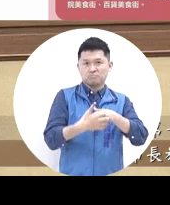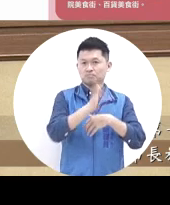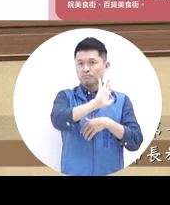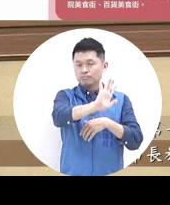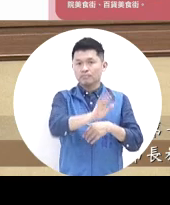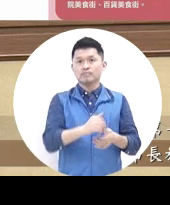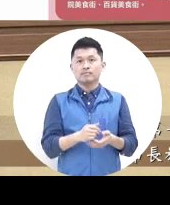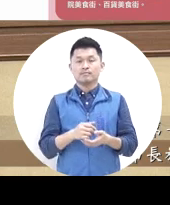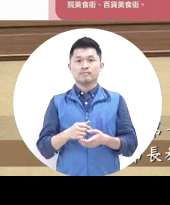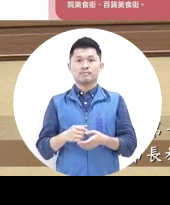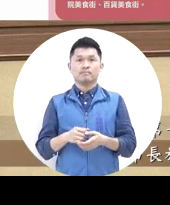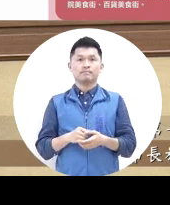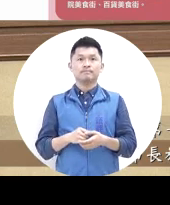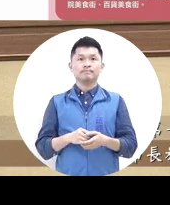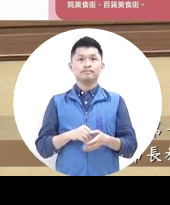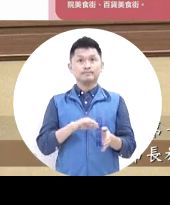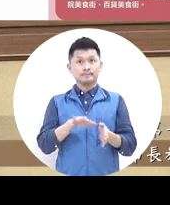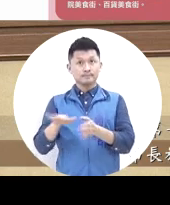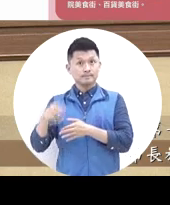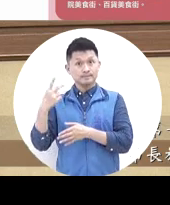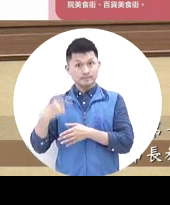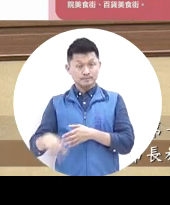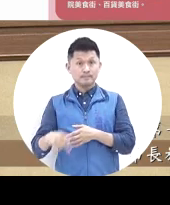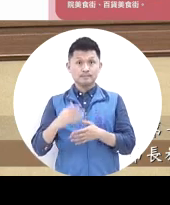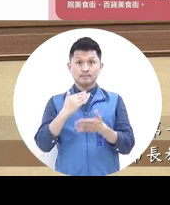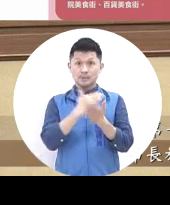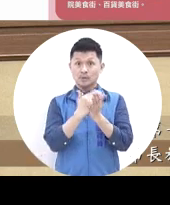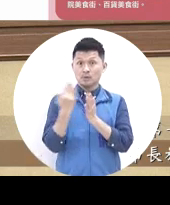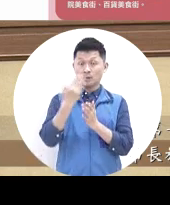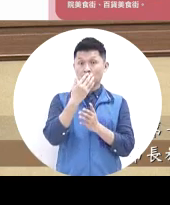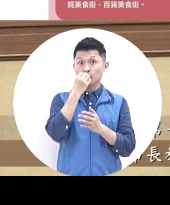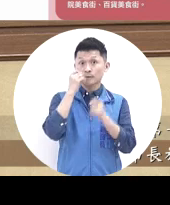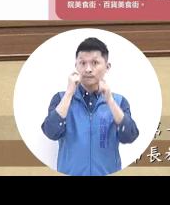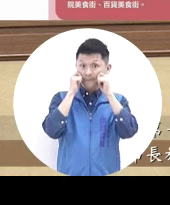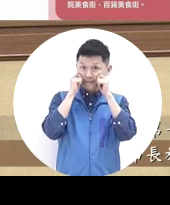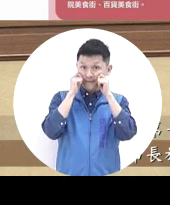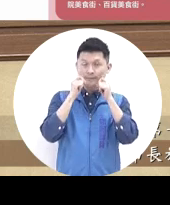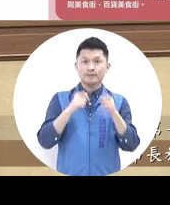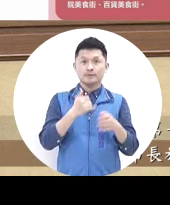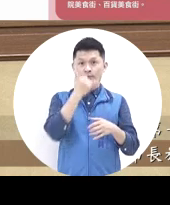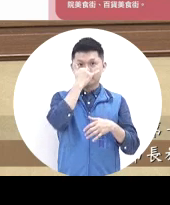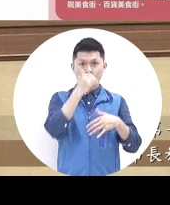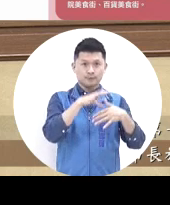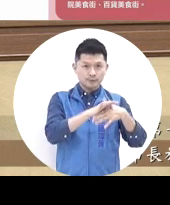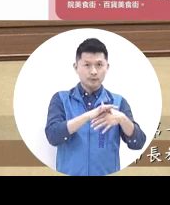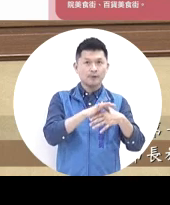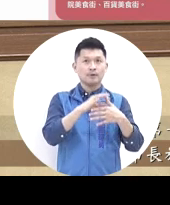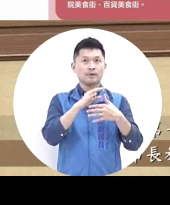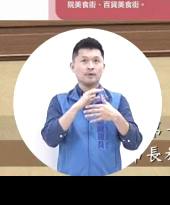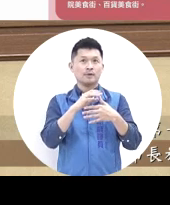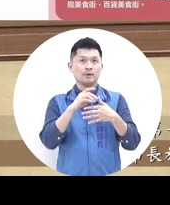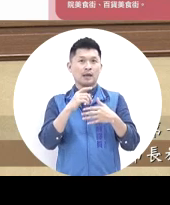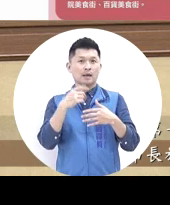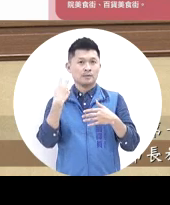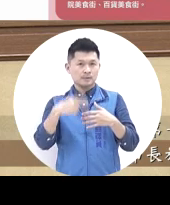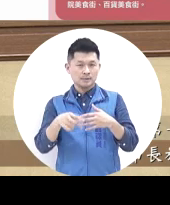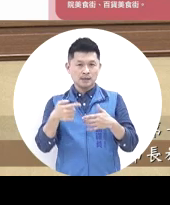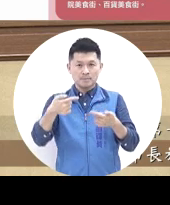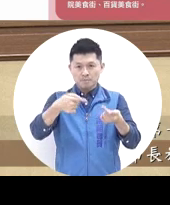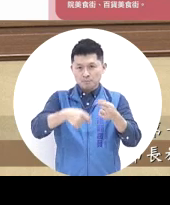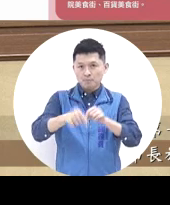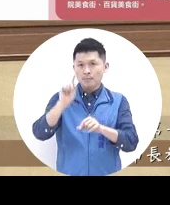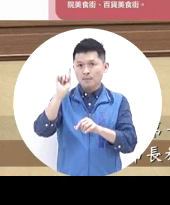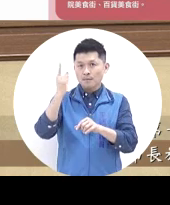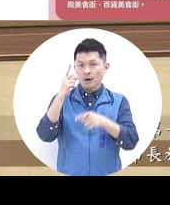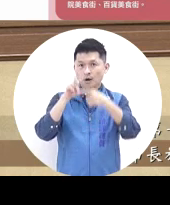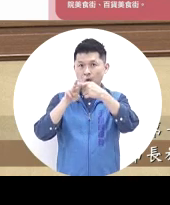今年同时，9大类的食品业者对蕨肉、猪肉跟原料是否含来剂要做